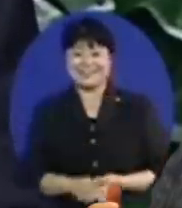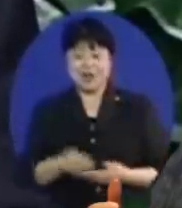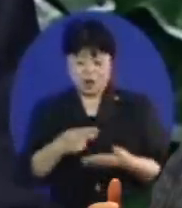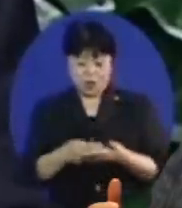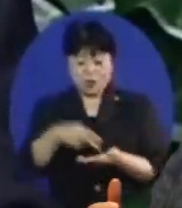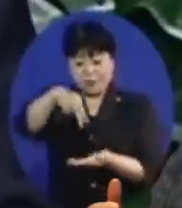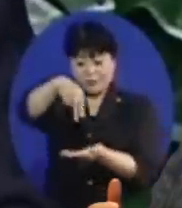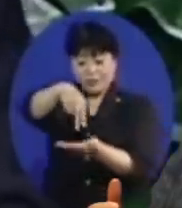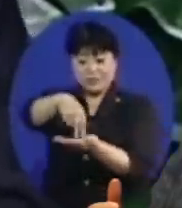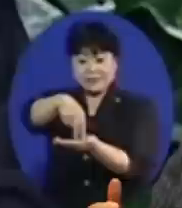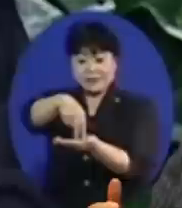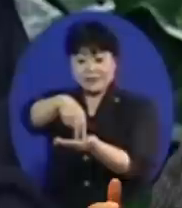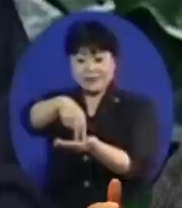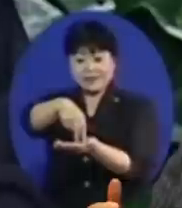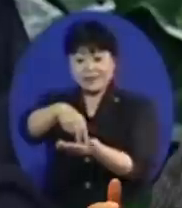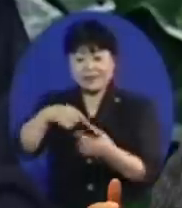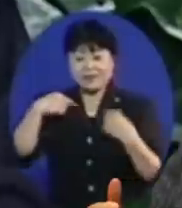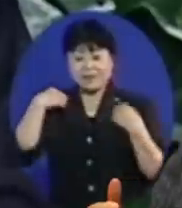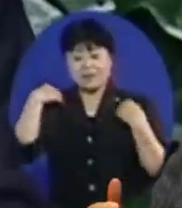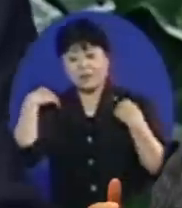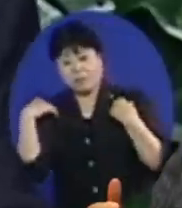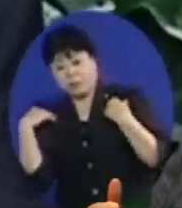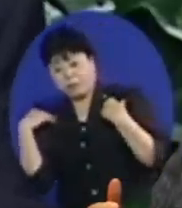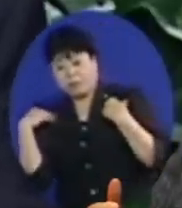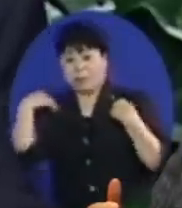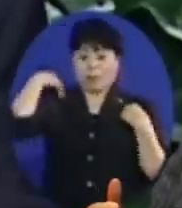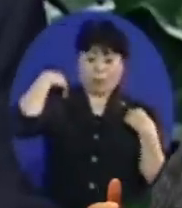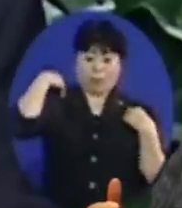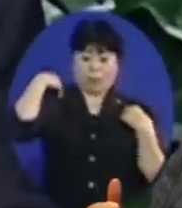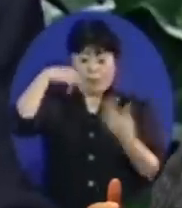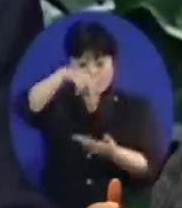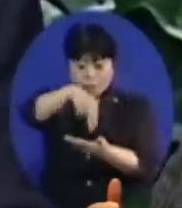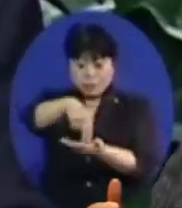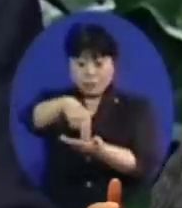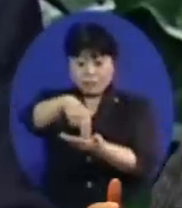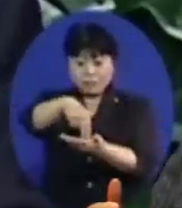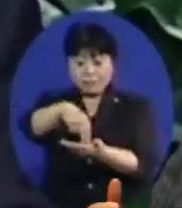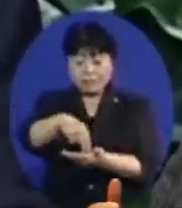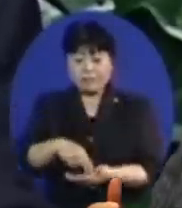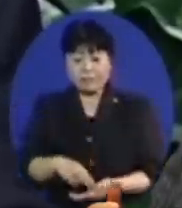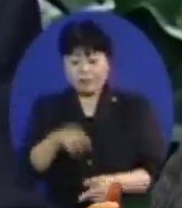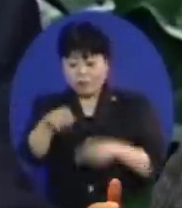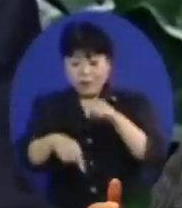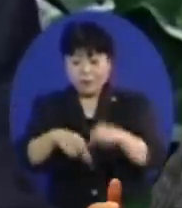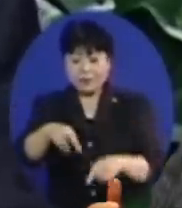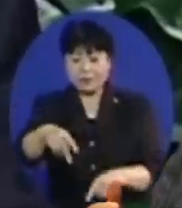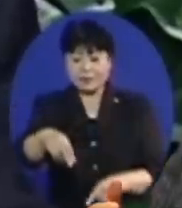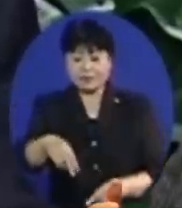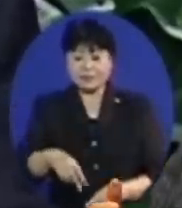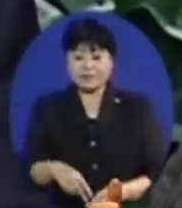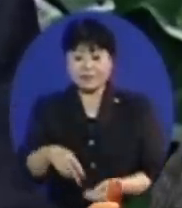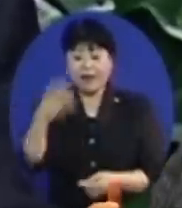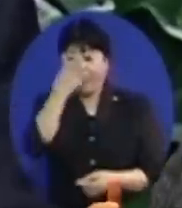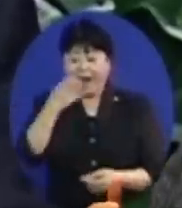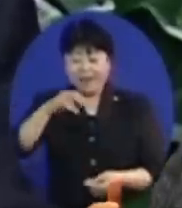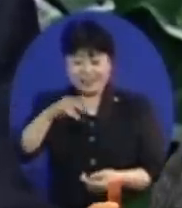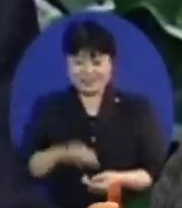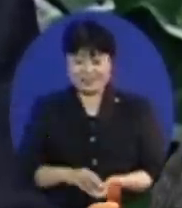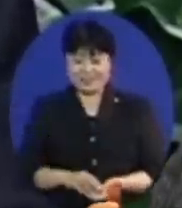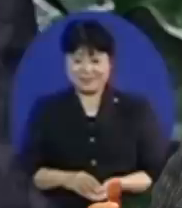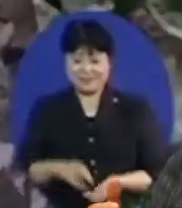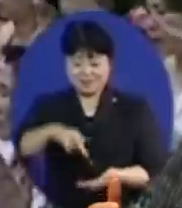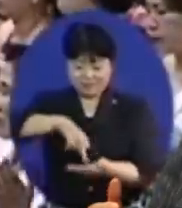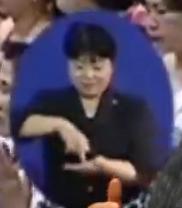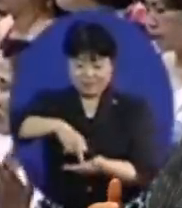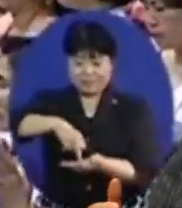앞에 섰는데 어깨가 축 처진 어깨가 딱 바랐었거든. 이거 왜 그러냐 하고 걸어보니까 다리가 길어졌어요. 나았어요.